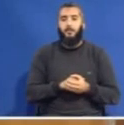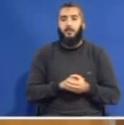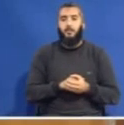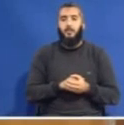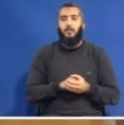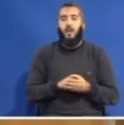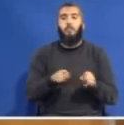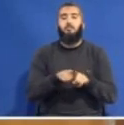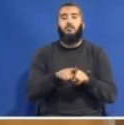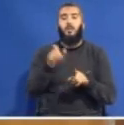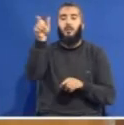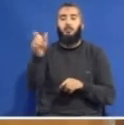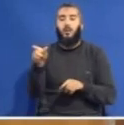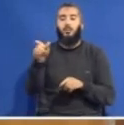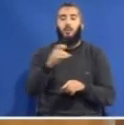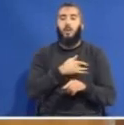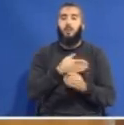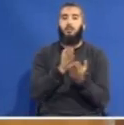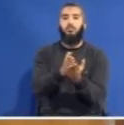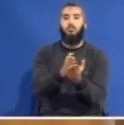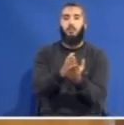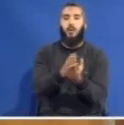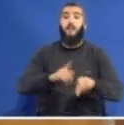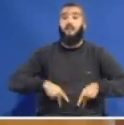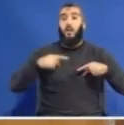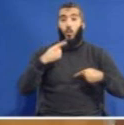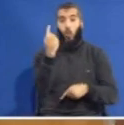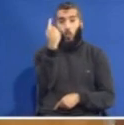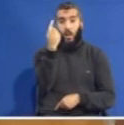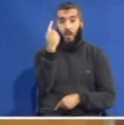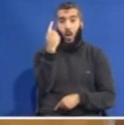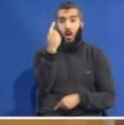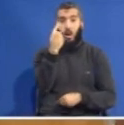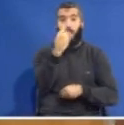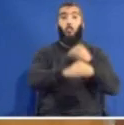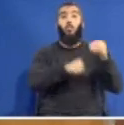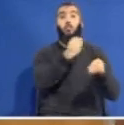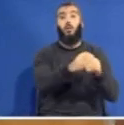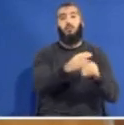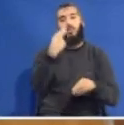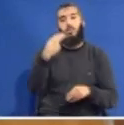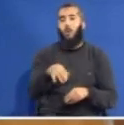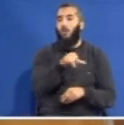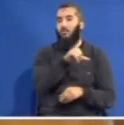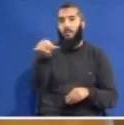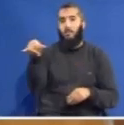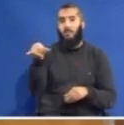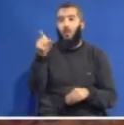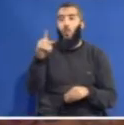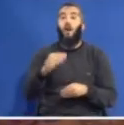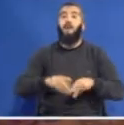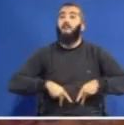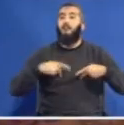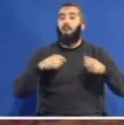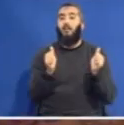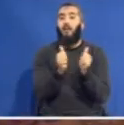الإنسان المؤمن لا يمكن أن يعيش بمفرده على الأرض، فهو يعيش مع الناس، فإذا